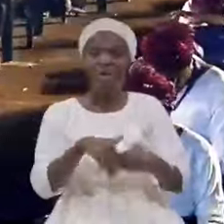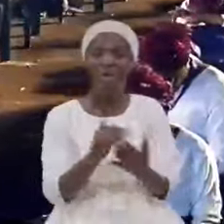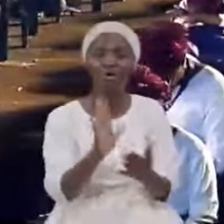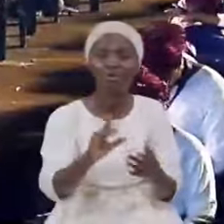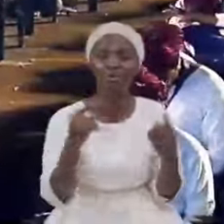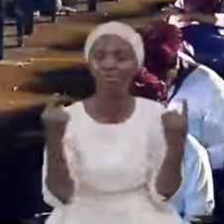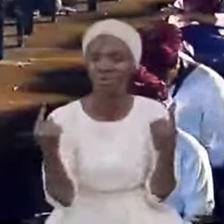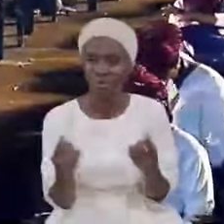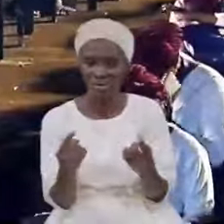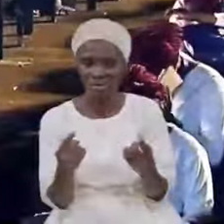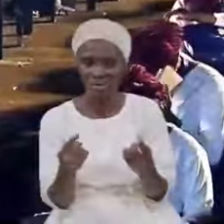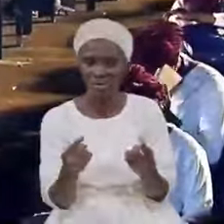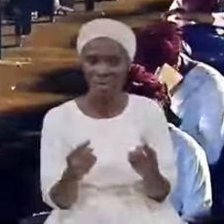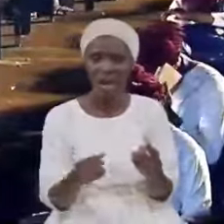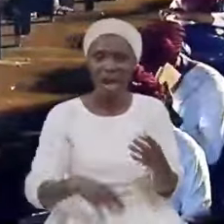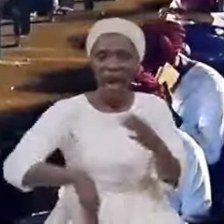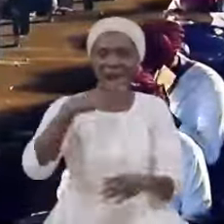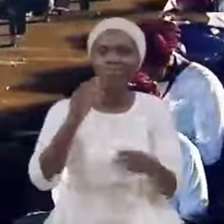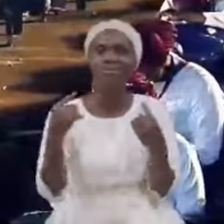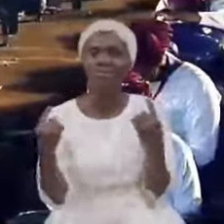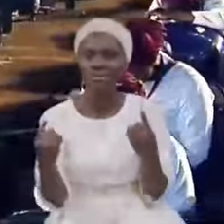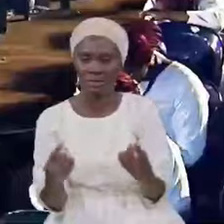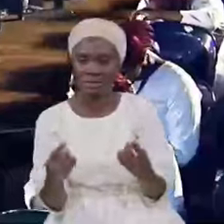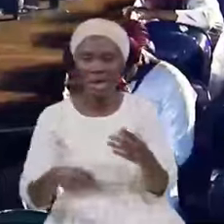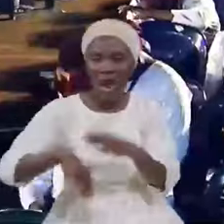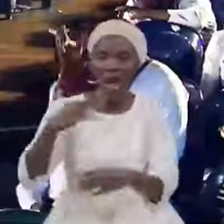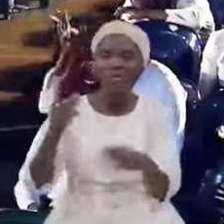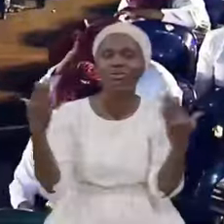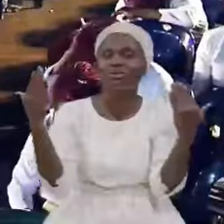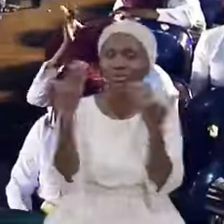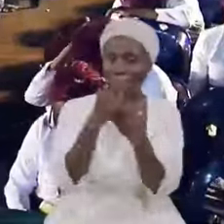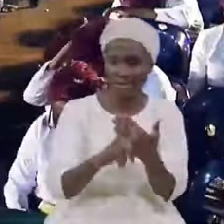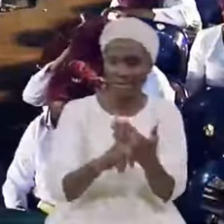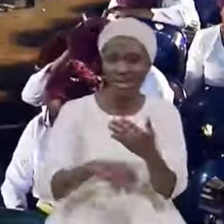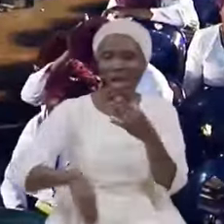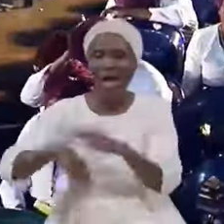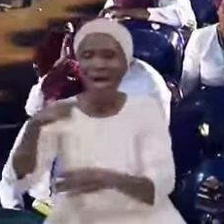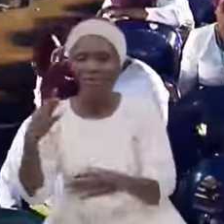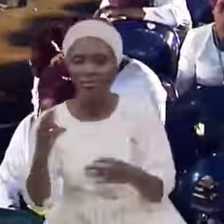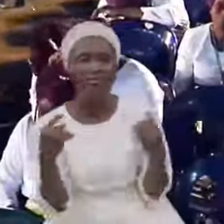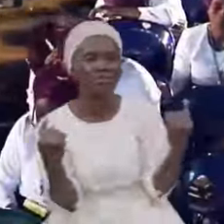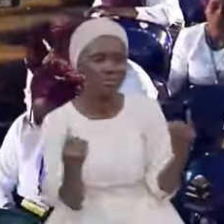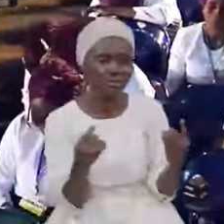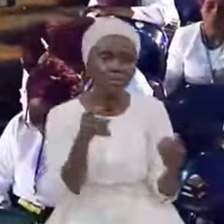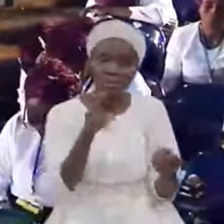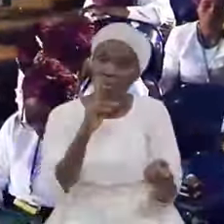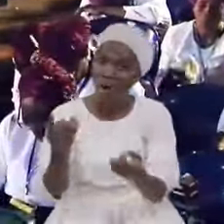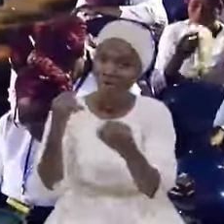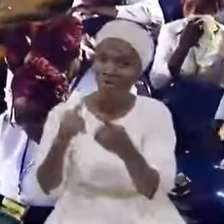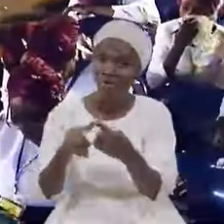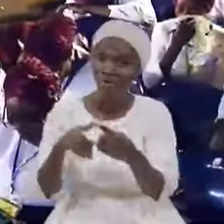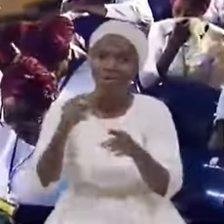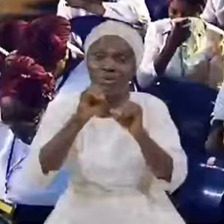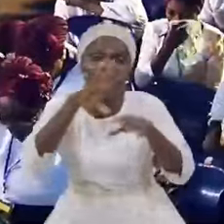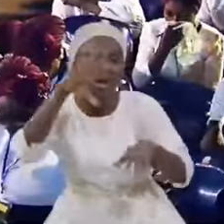Des ténèbres, tu viens à la lumière. Du péché, tu viens au salut du